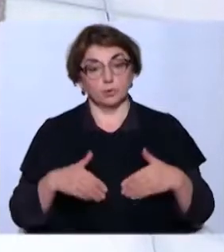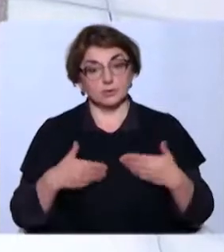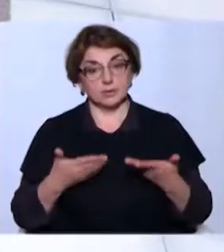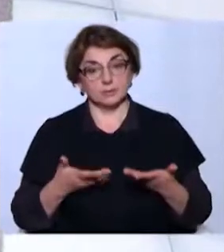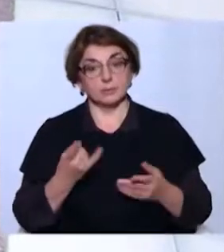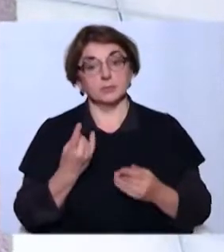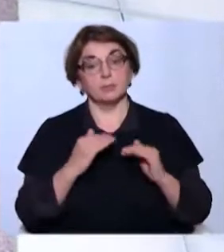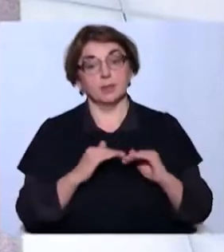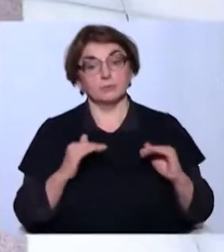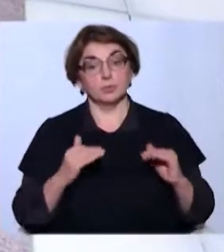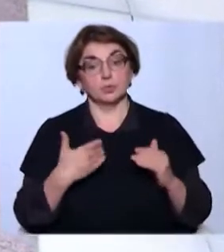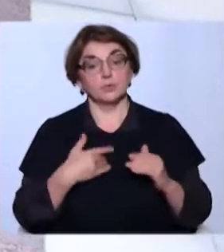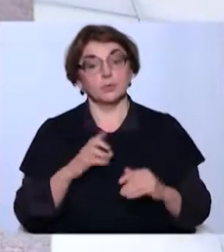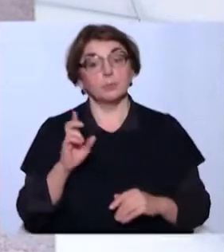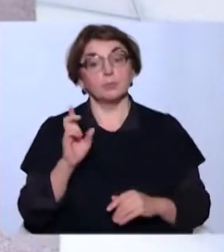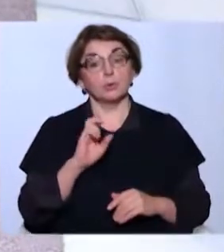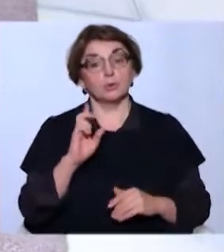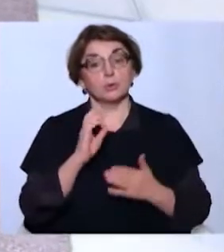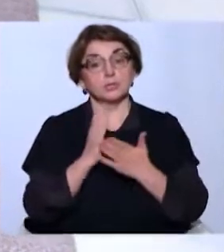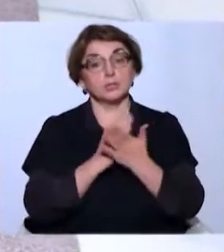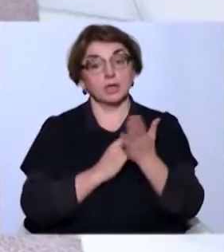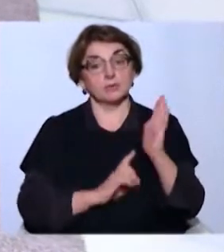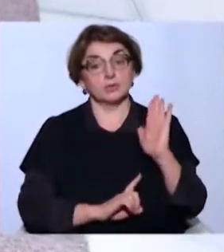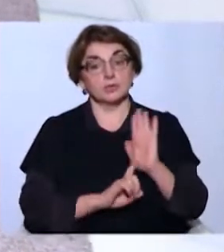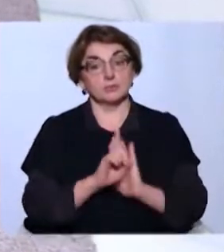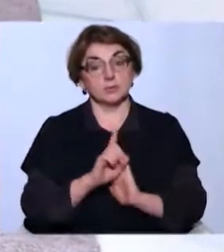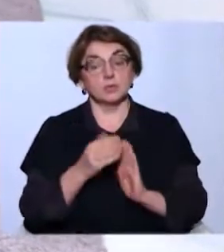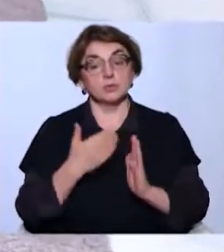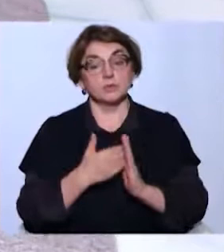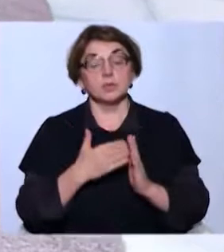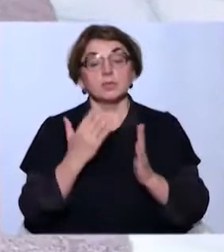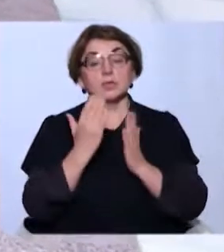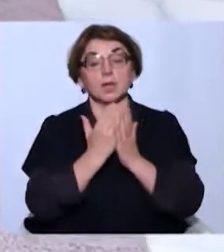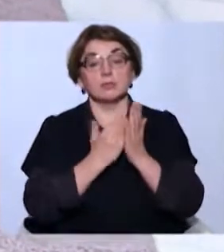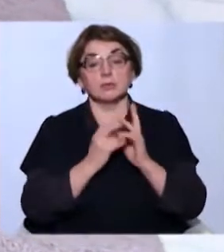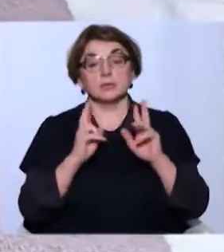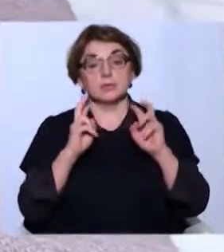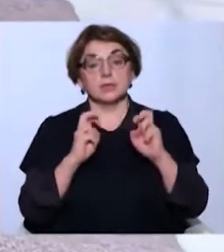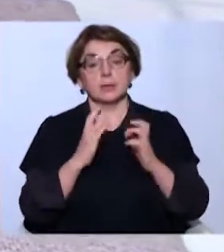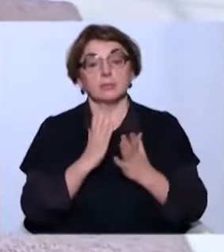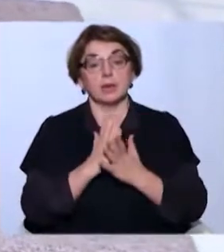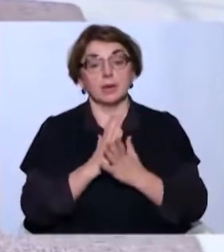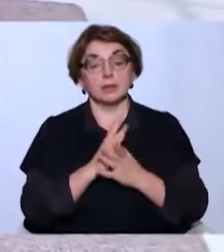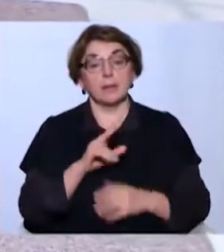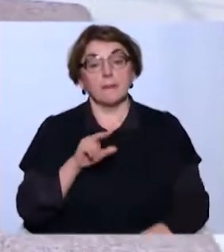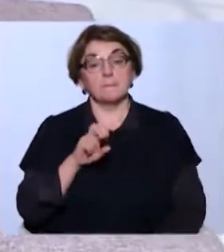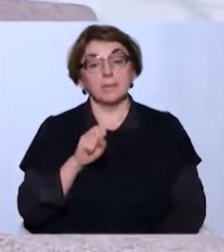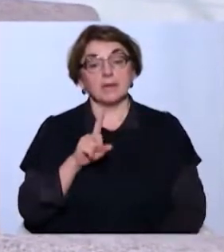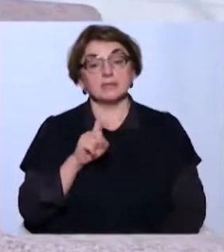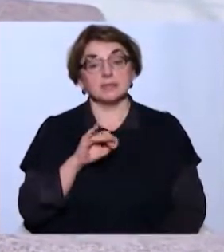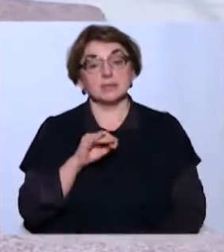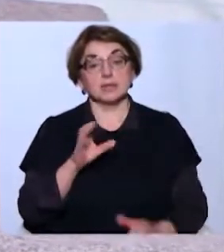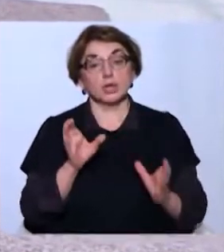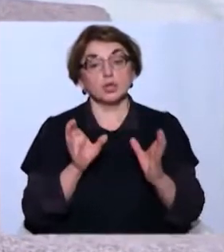მოგესალმებით ბავშვებო, ჩვენ ახლა ბიოლოგიის გაკვეთილს ვიწყებთ. დღევანდელი ჩვენი მასალა ეხება ფეხსახსრიანთა